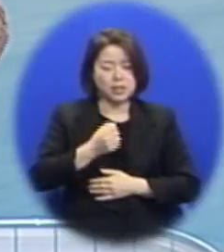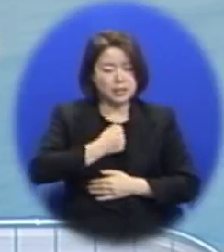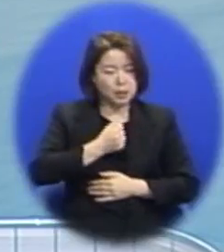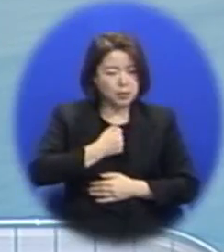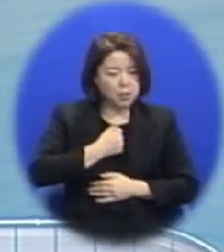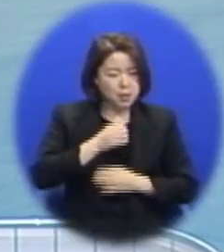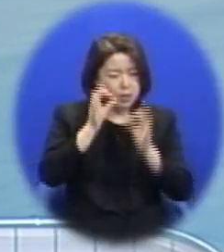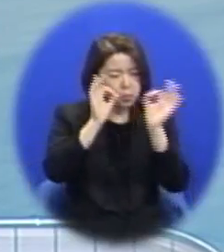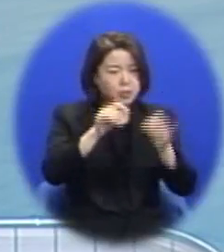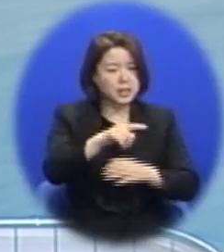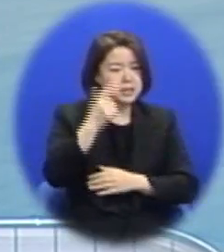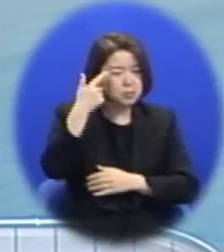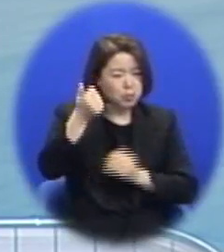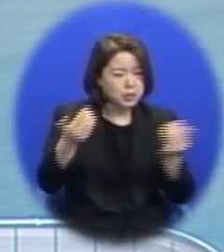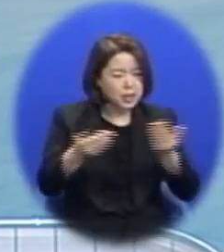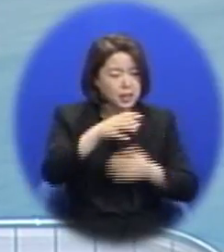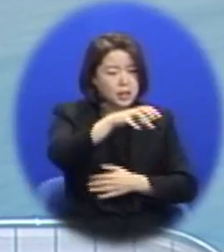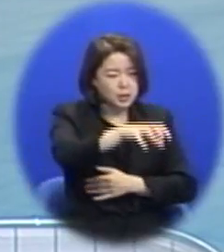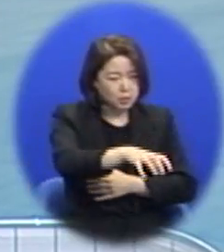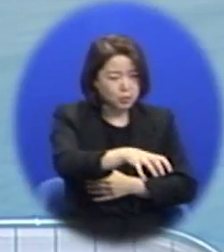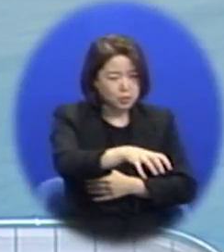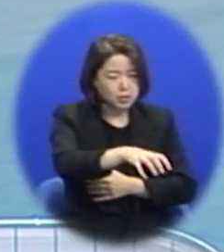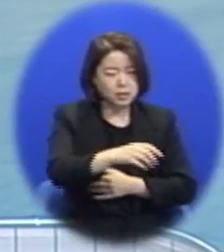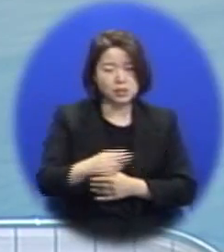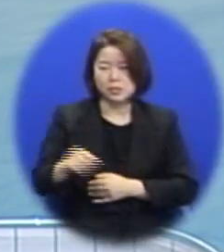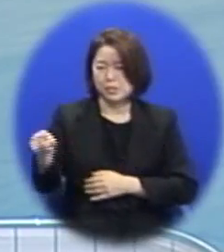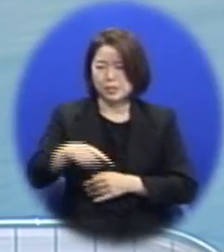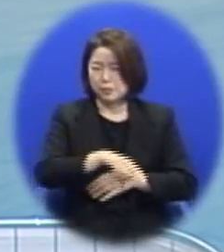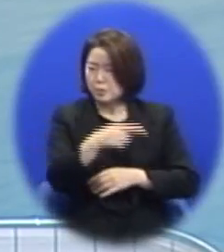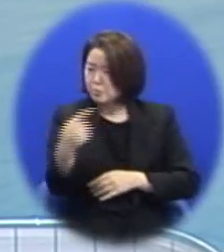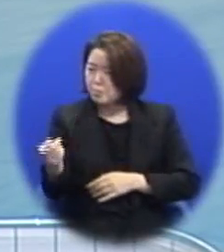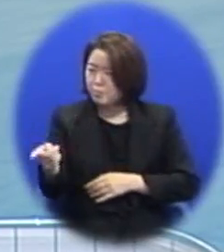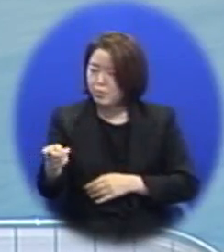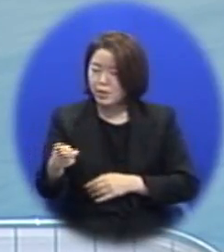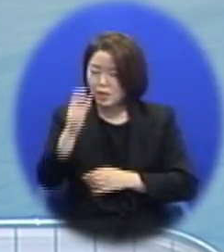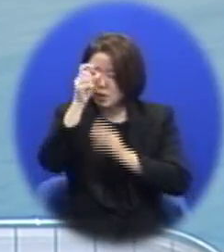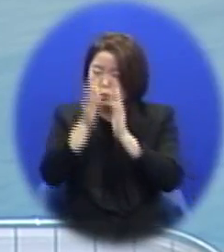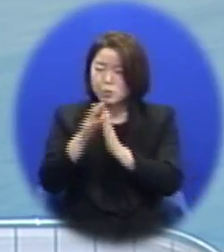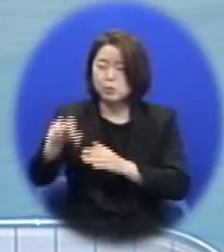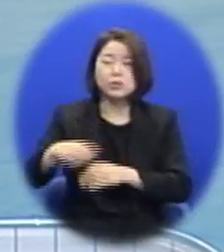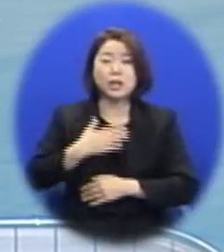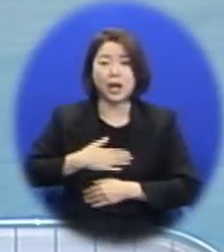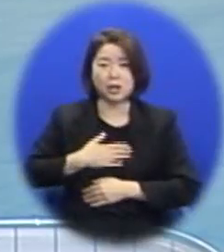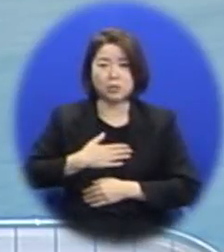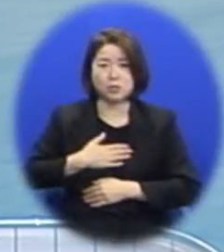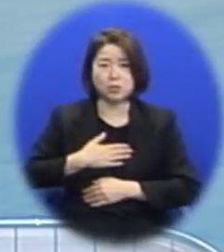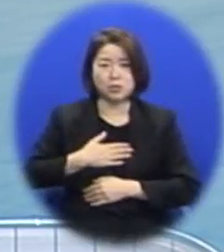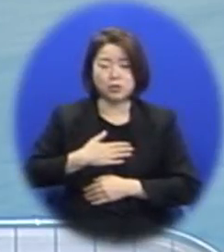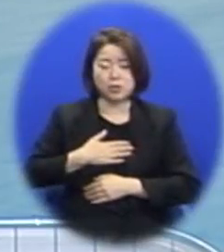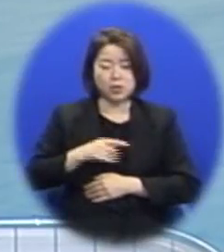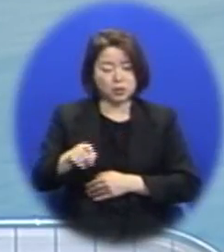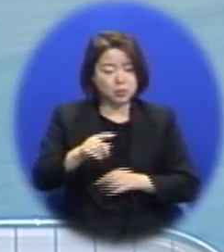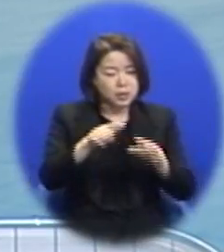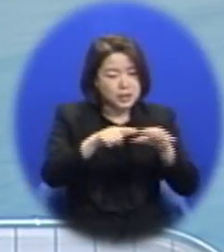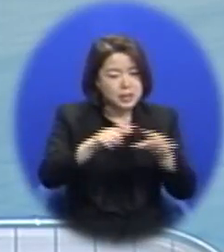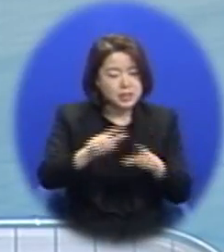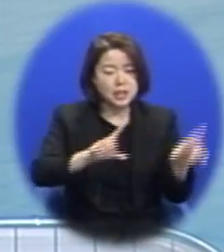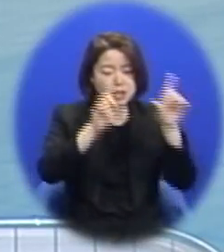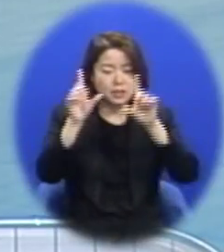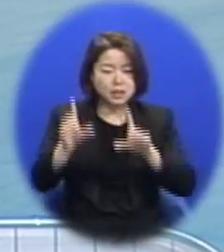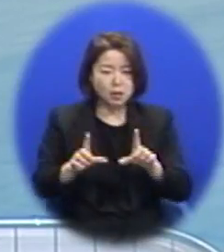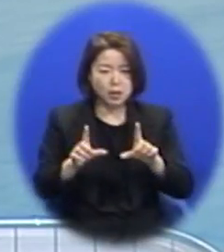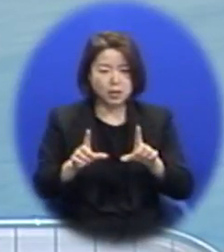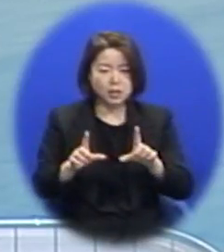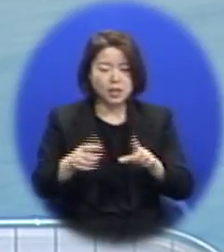목회 현장이 수도원인 줄로 제가 생각하고, 그리고 일상생활이 예수님의 제자 훈련이라고 제가